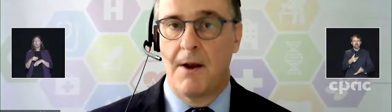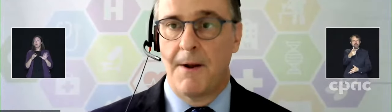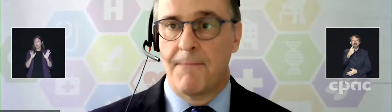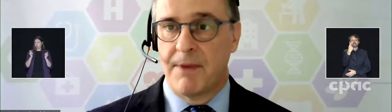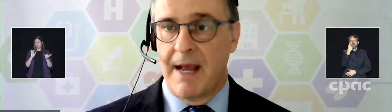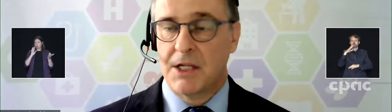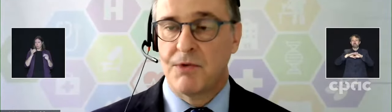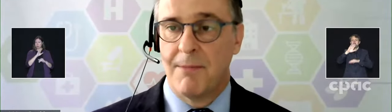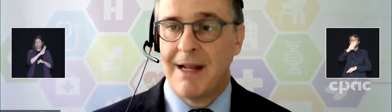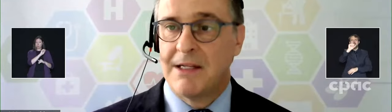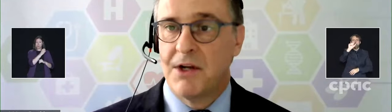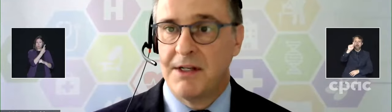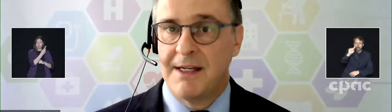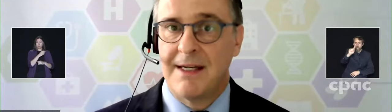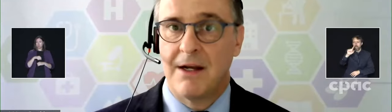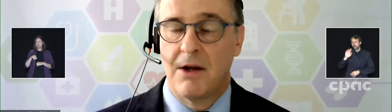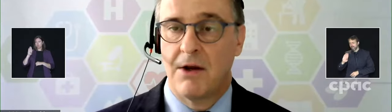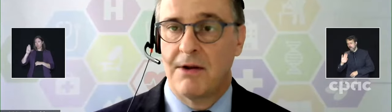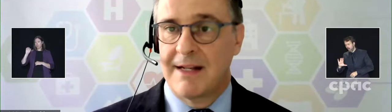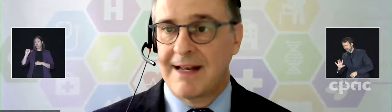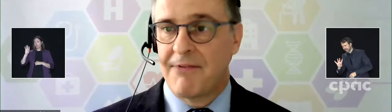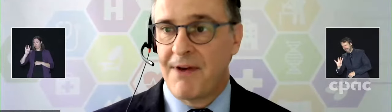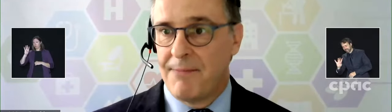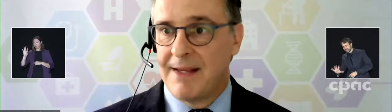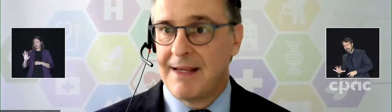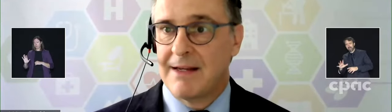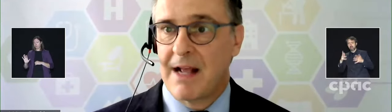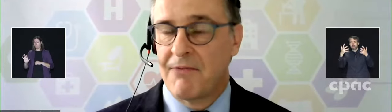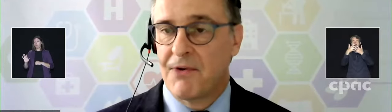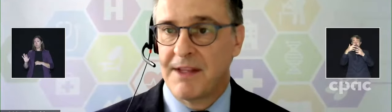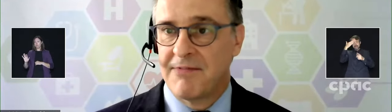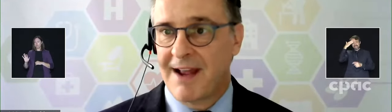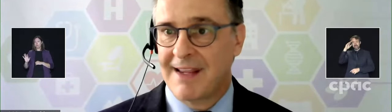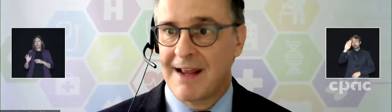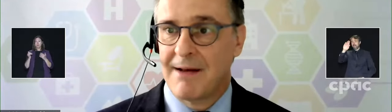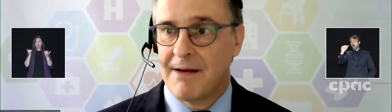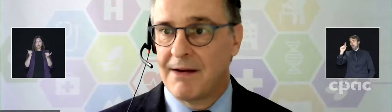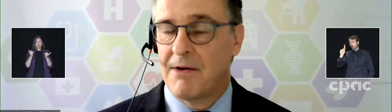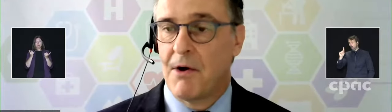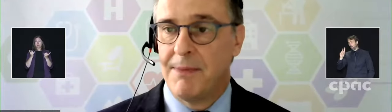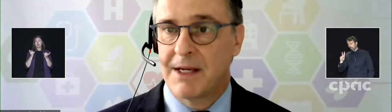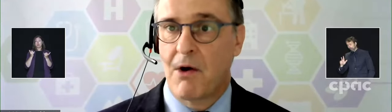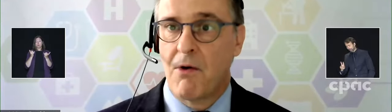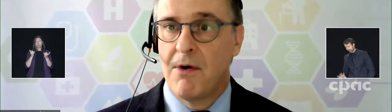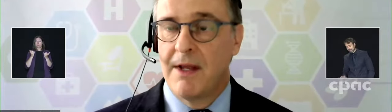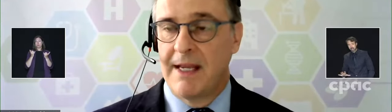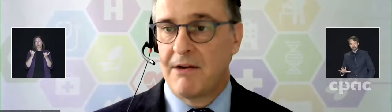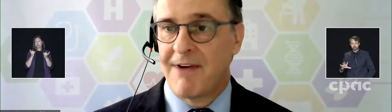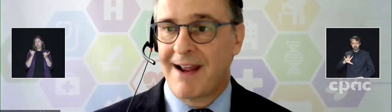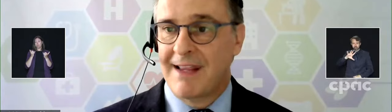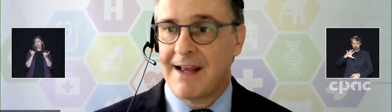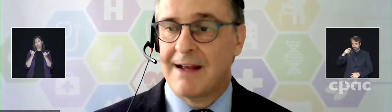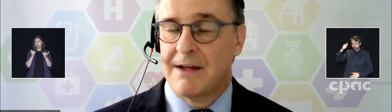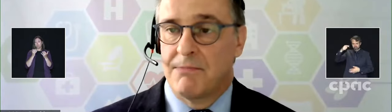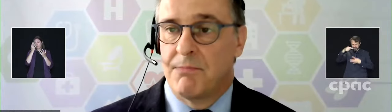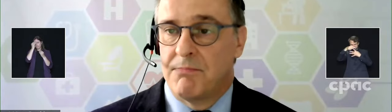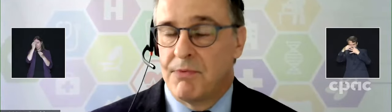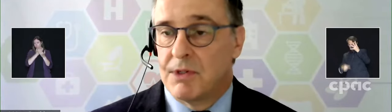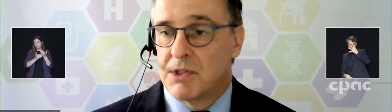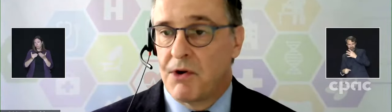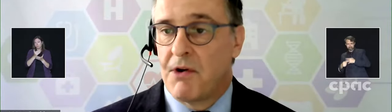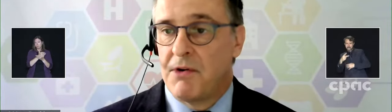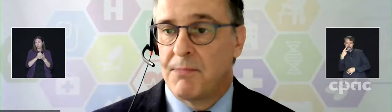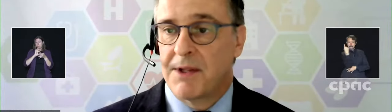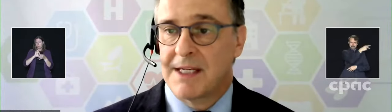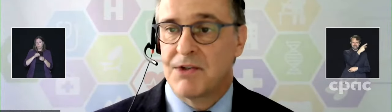Actuellement, les données de la famille, dans le fond, des variants Omicron et que le variant, si on a une